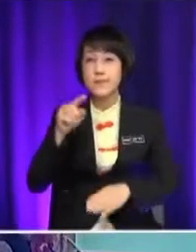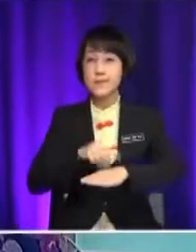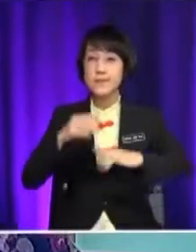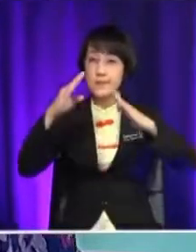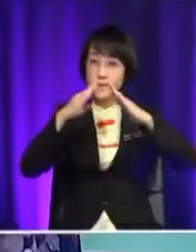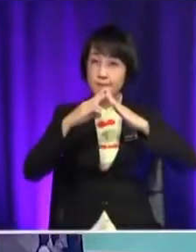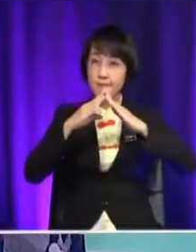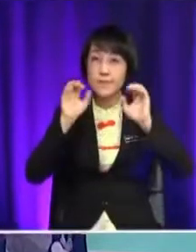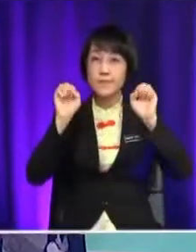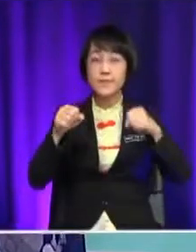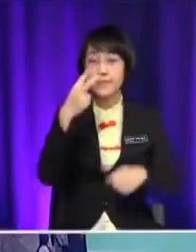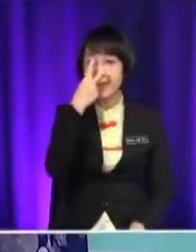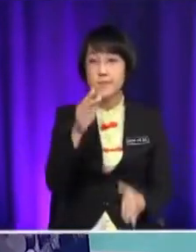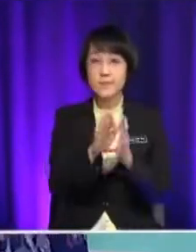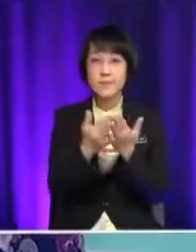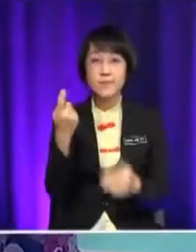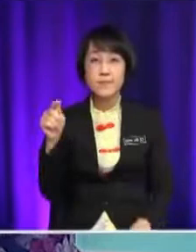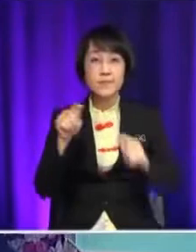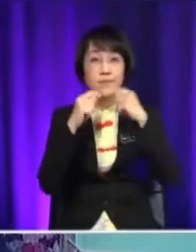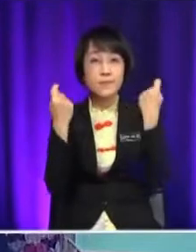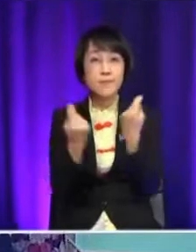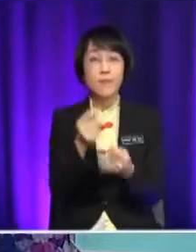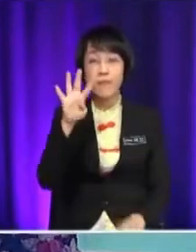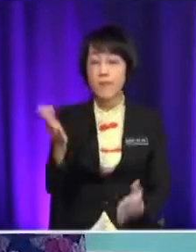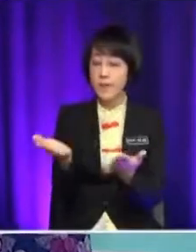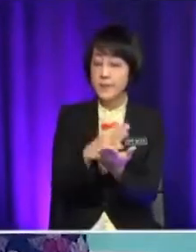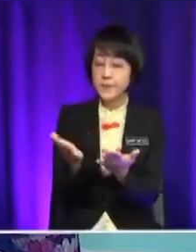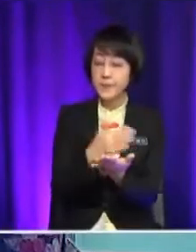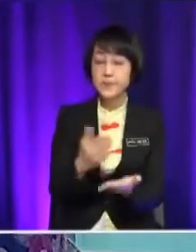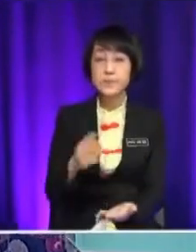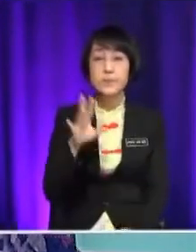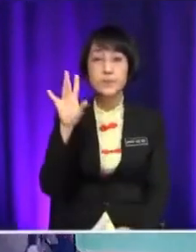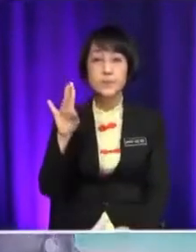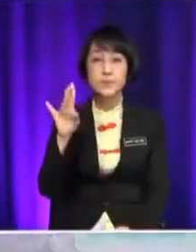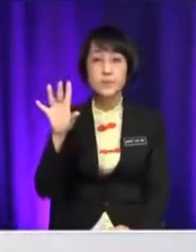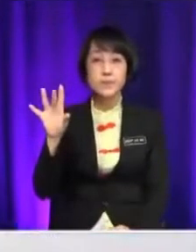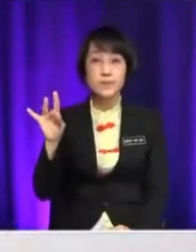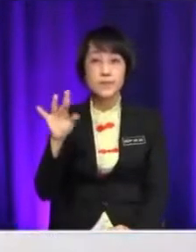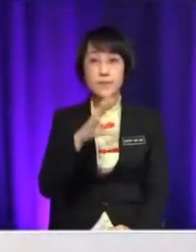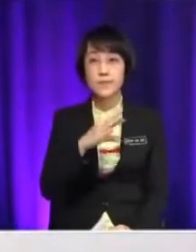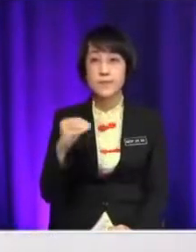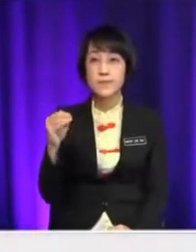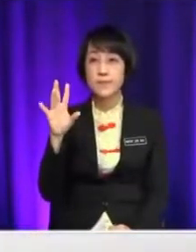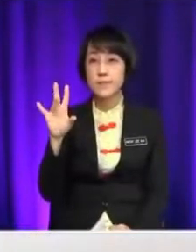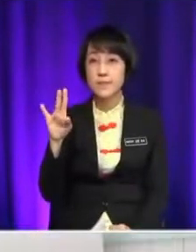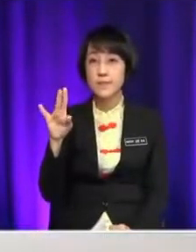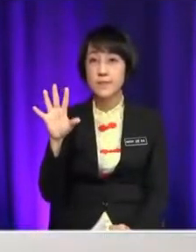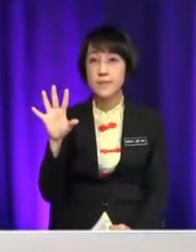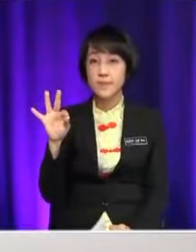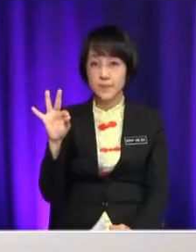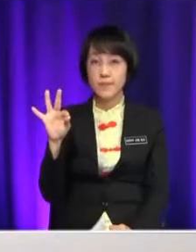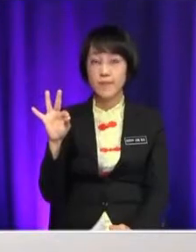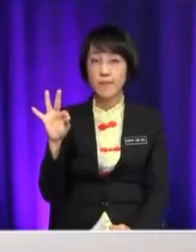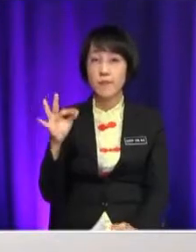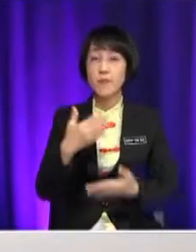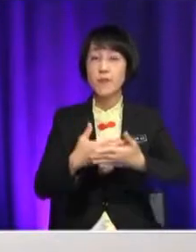Boleh rujuk buku teks tingkatan 4, ya, muka surat 78 dan 79. Okey, sebelum